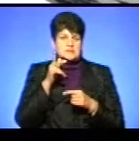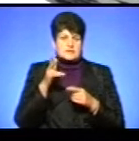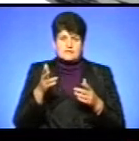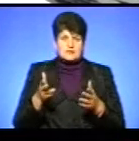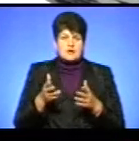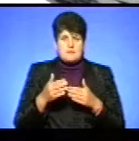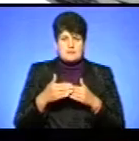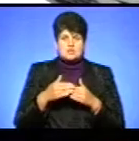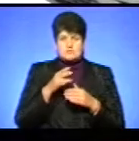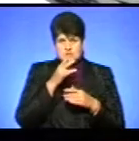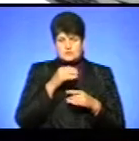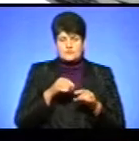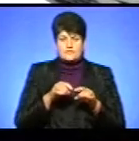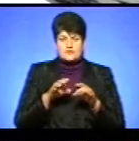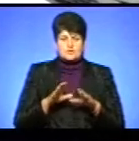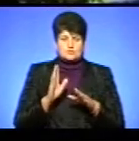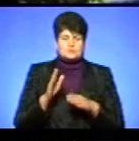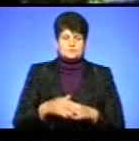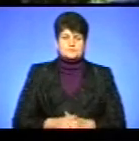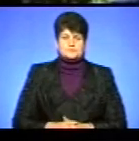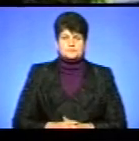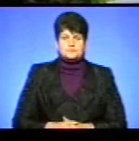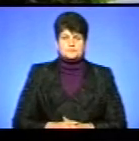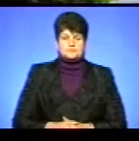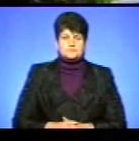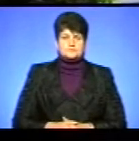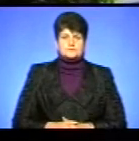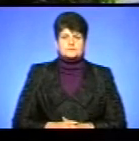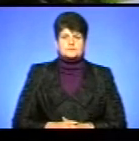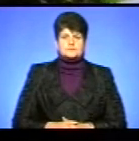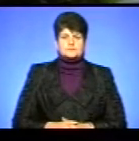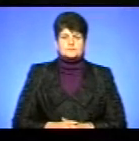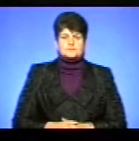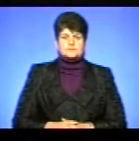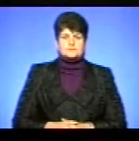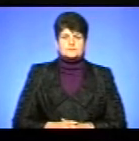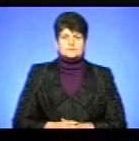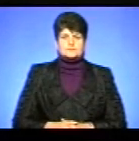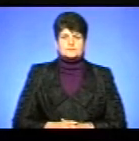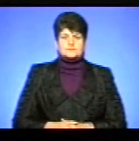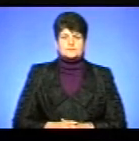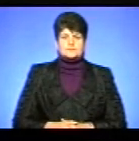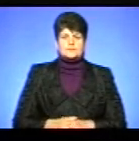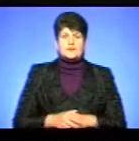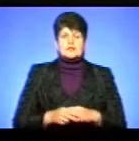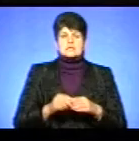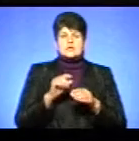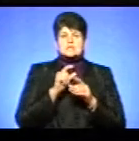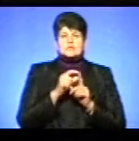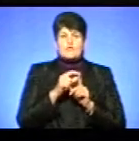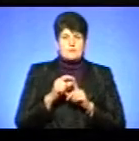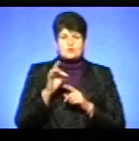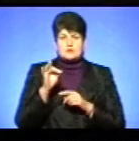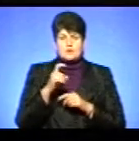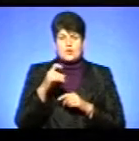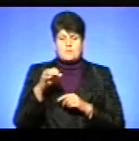але найближчим часом це буде працювати. Марта Журавель, Андрій Прокопів, новини. Додам, за словами Руслана Хом'яка,